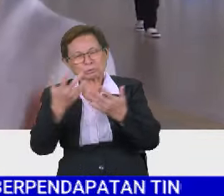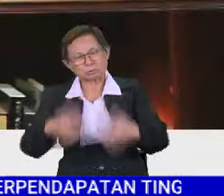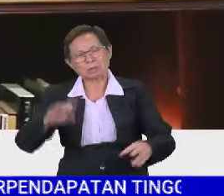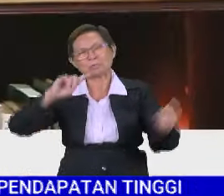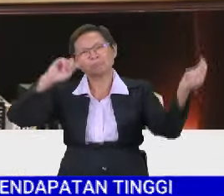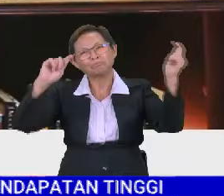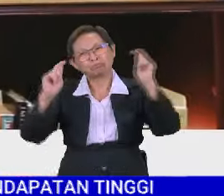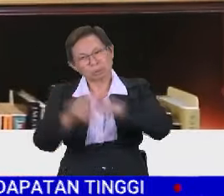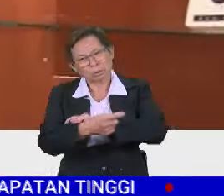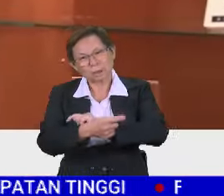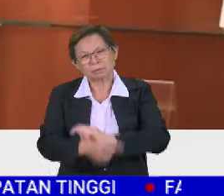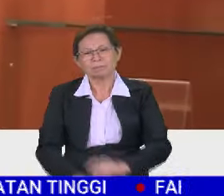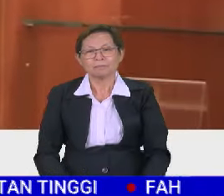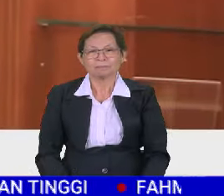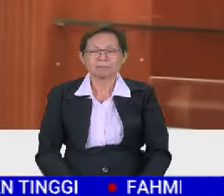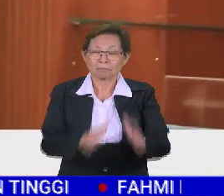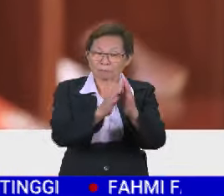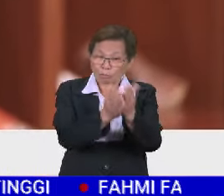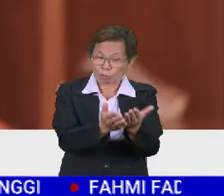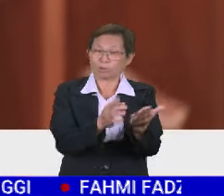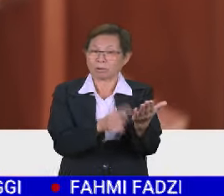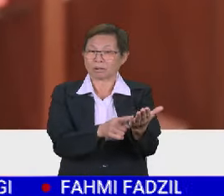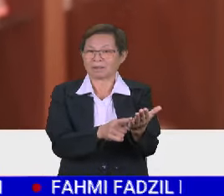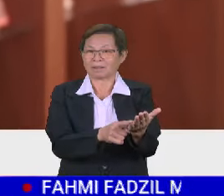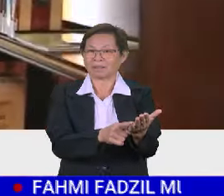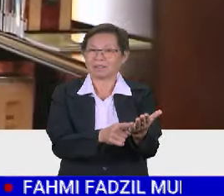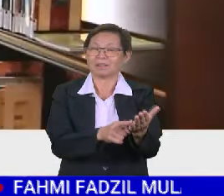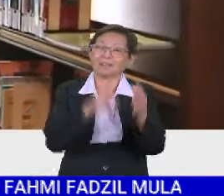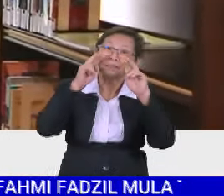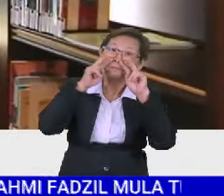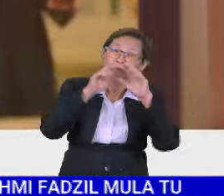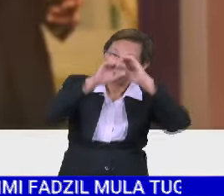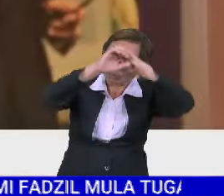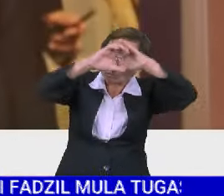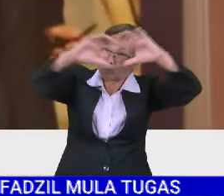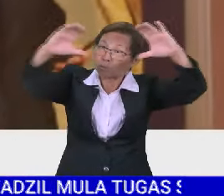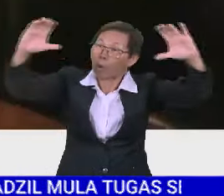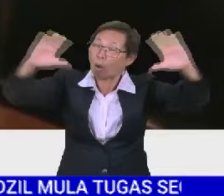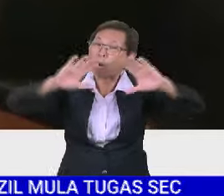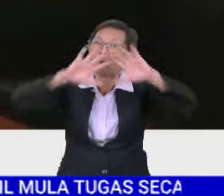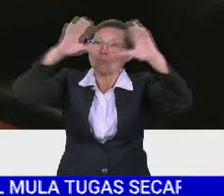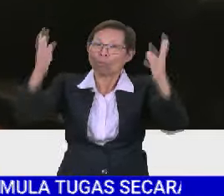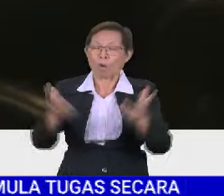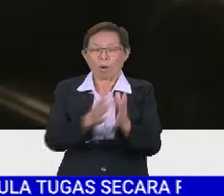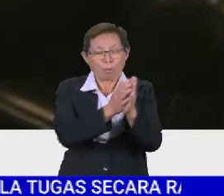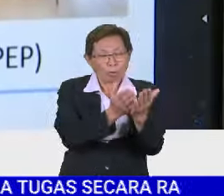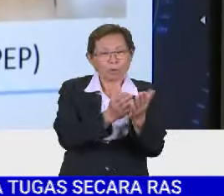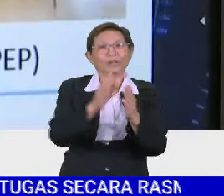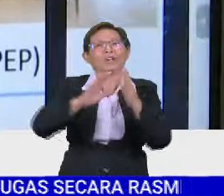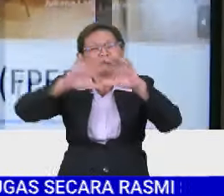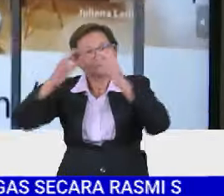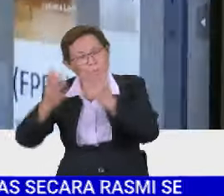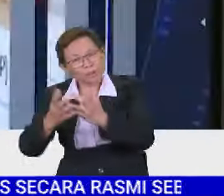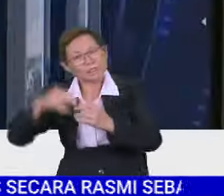bertukar buku adalah jendela dunia melaluinya kita dapat mengenali dunia Budaya Sejarah